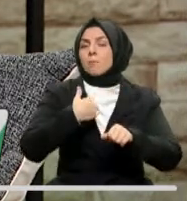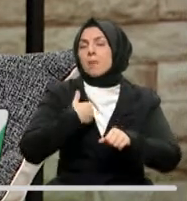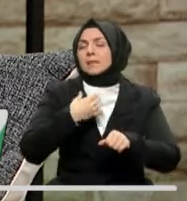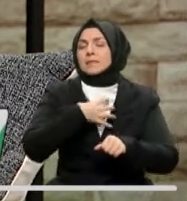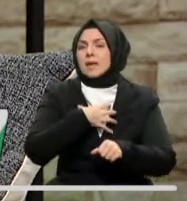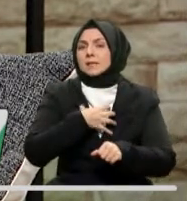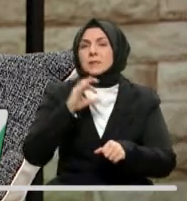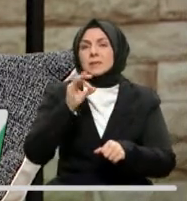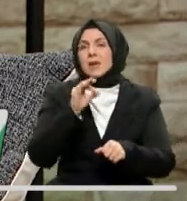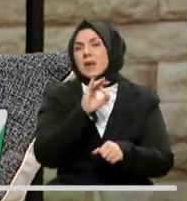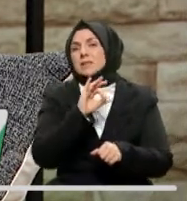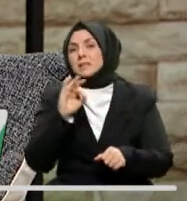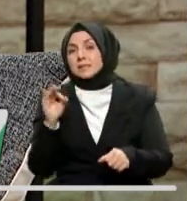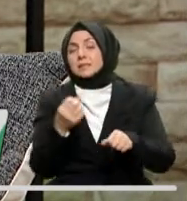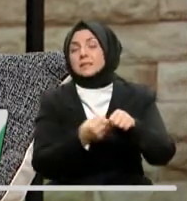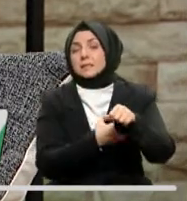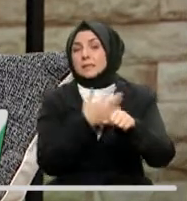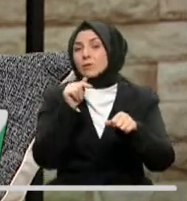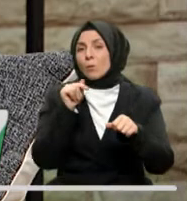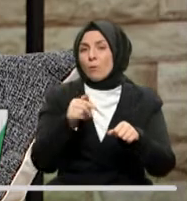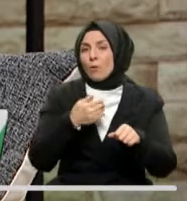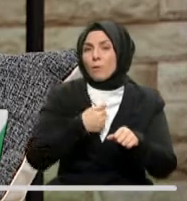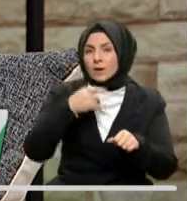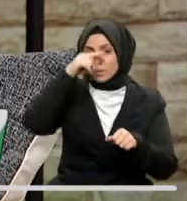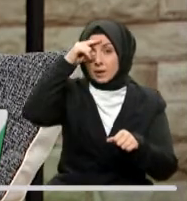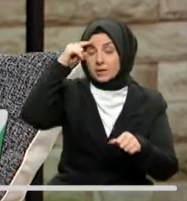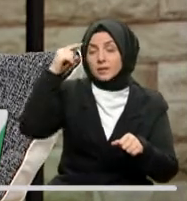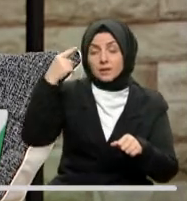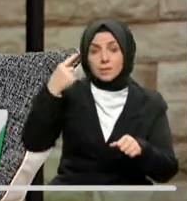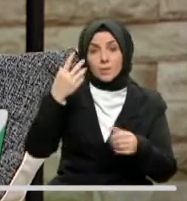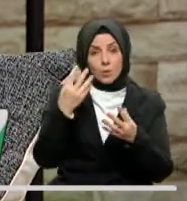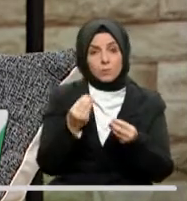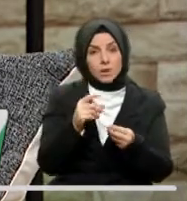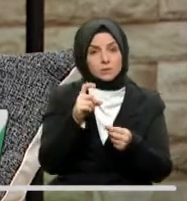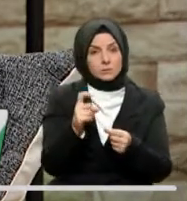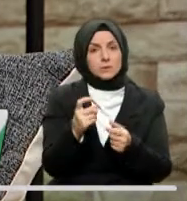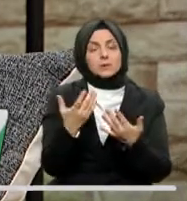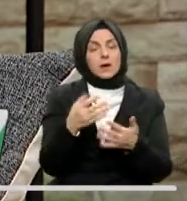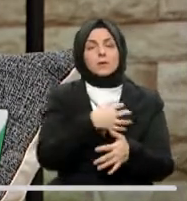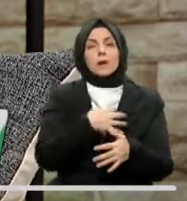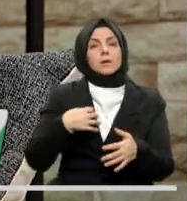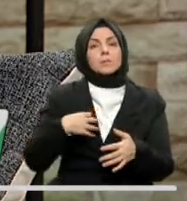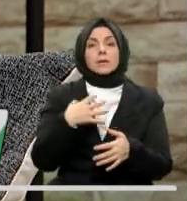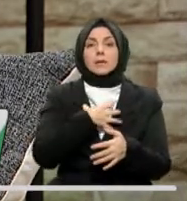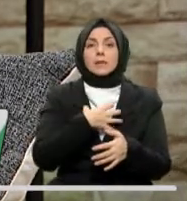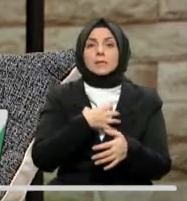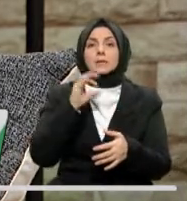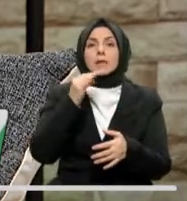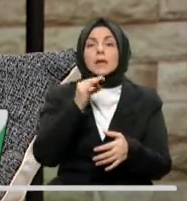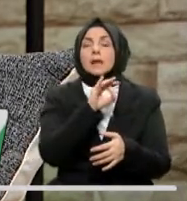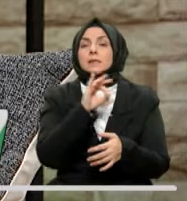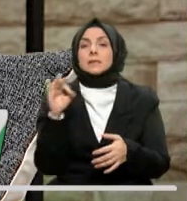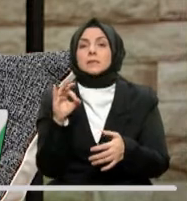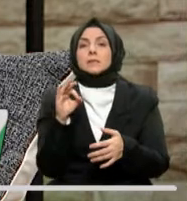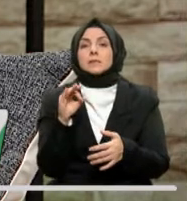insanın bu hep böyle mi gidecek ya bu benim kaderim zaten benim annem de kendisini çok değersiz eden biriydi işte Anneannemde Öyleymiş onun